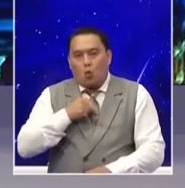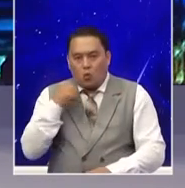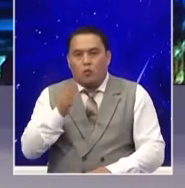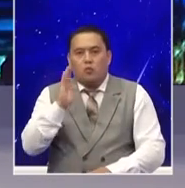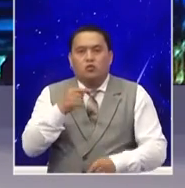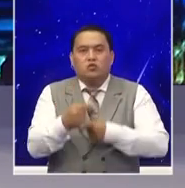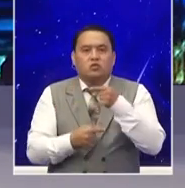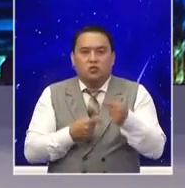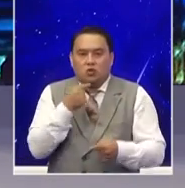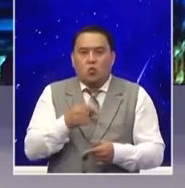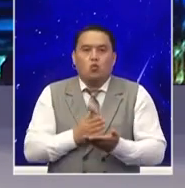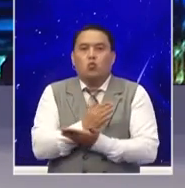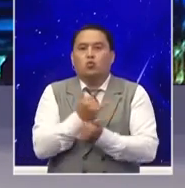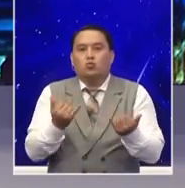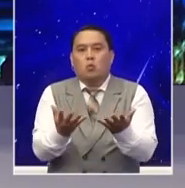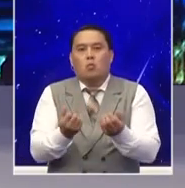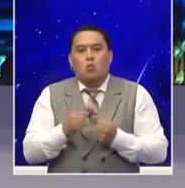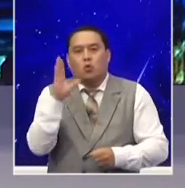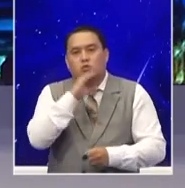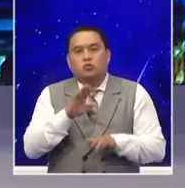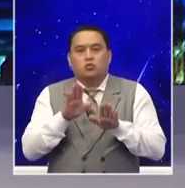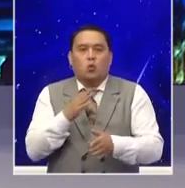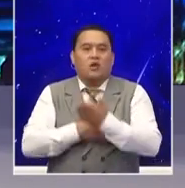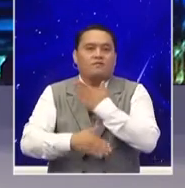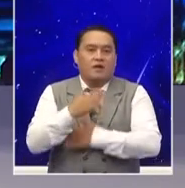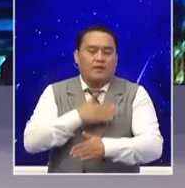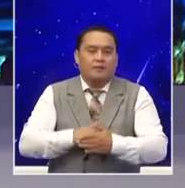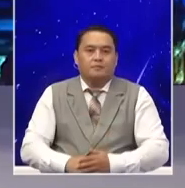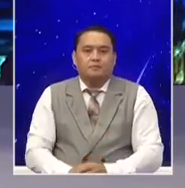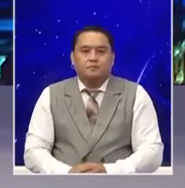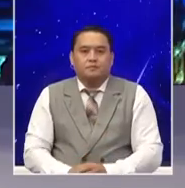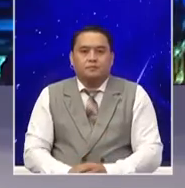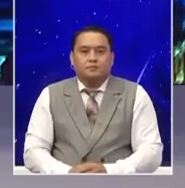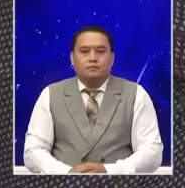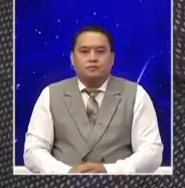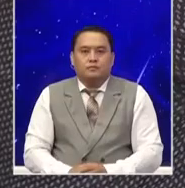следующего года через платформу услуги получать смогут не только инвалиды. Подробности в материале.